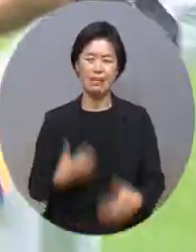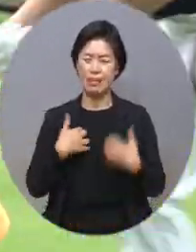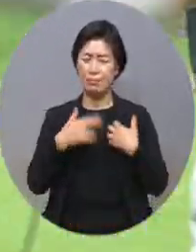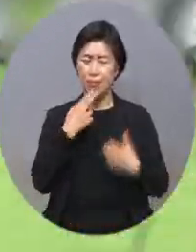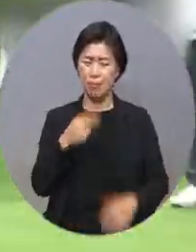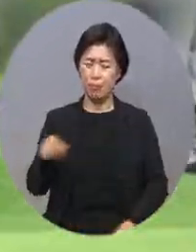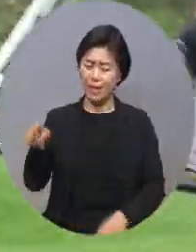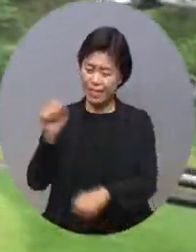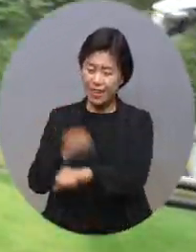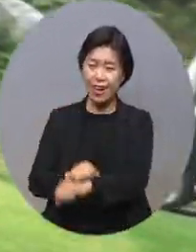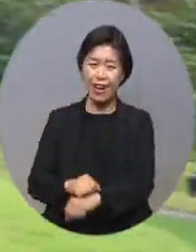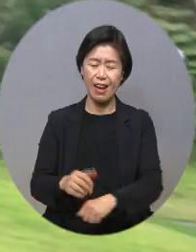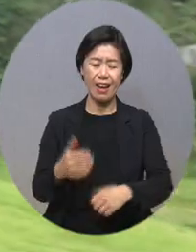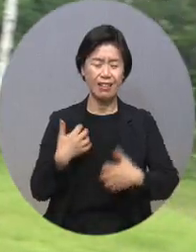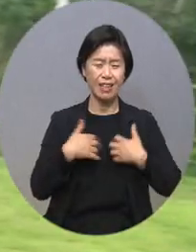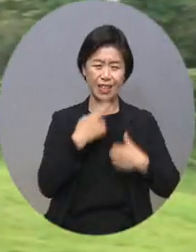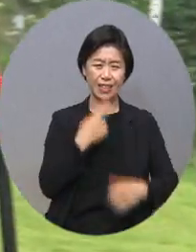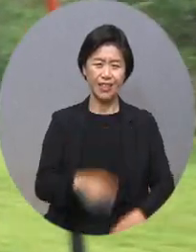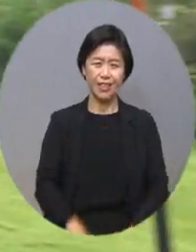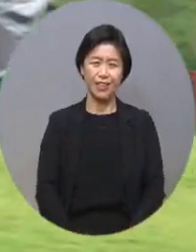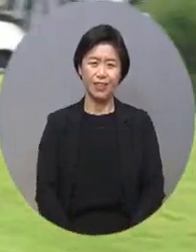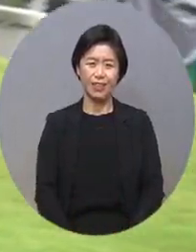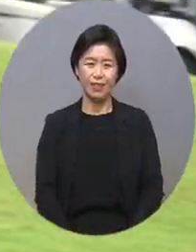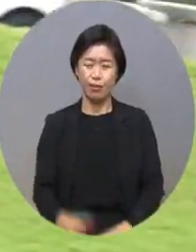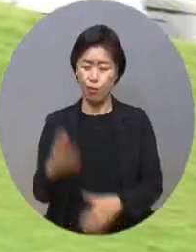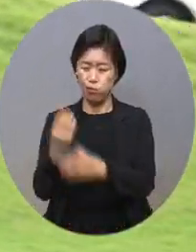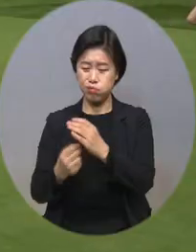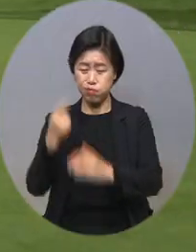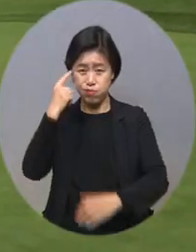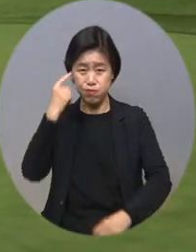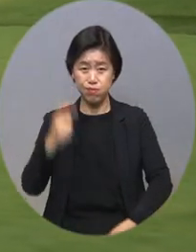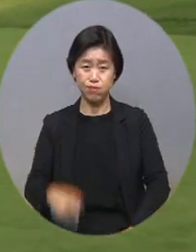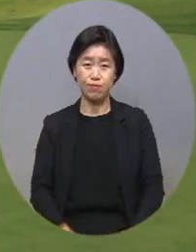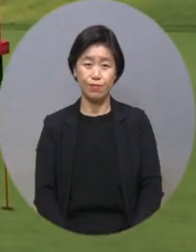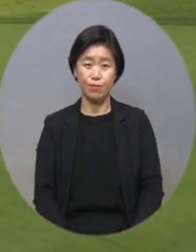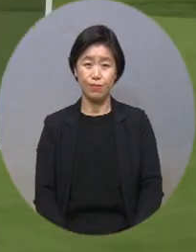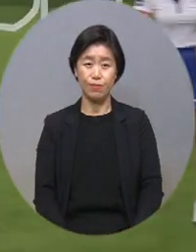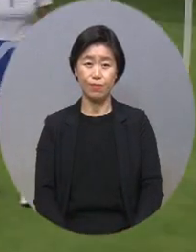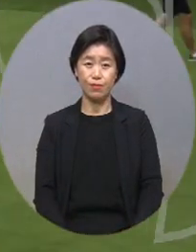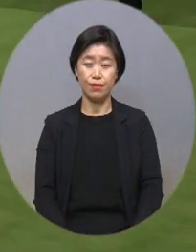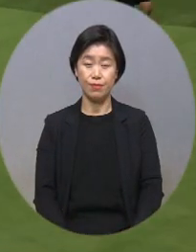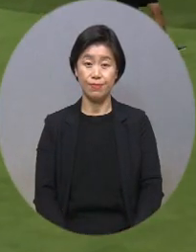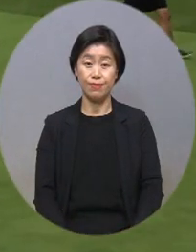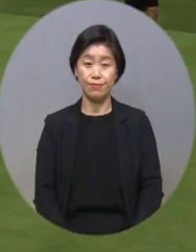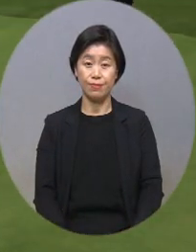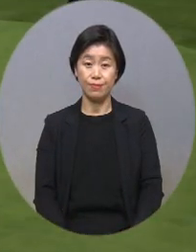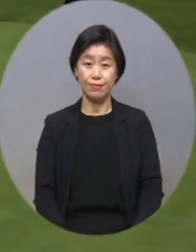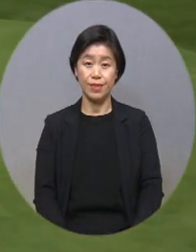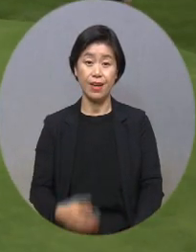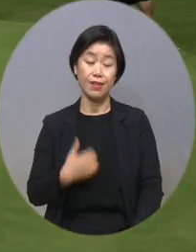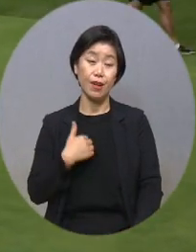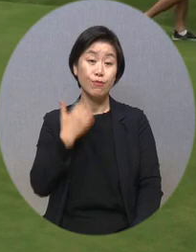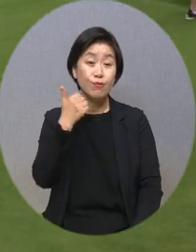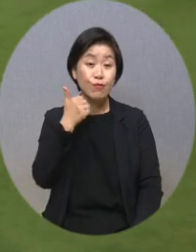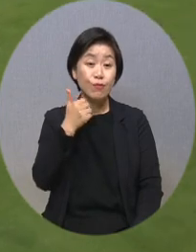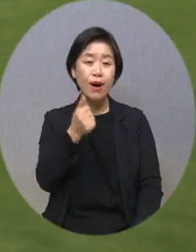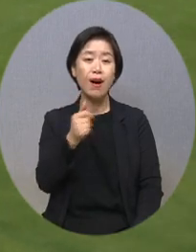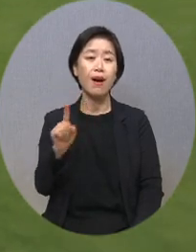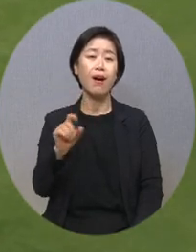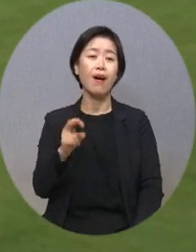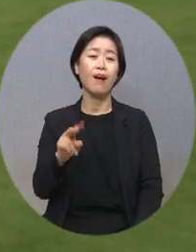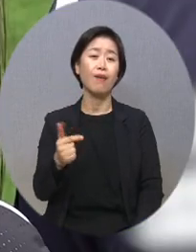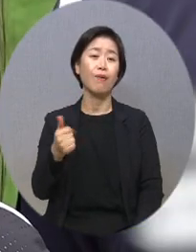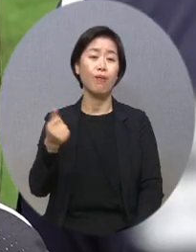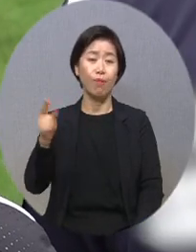어? 아, 너무 잘한다, 아, 진짜. 그거 왜 넣는 거야, 그거. 오빠, 하나 좀 빼주지. 나 하윤아야. 나